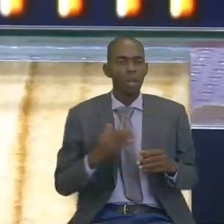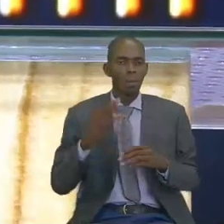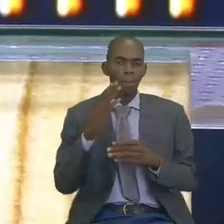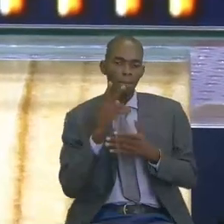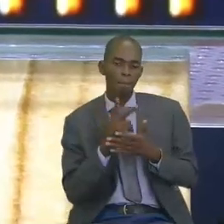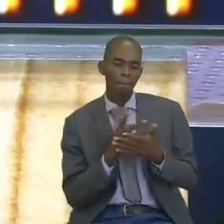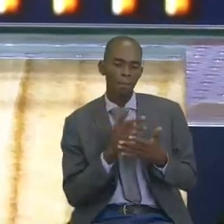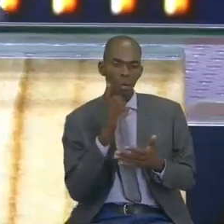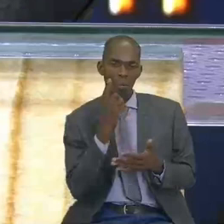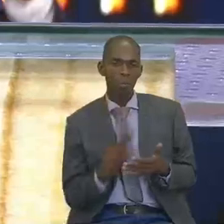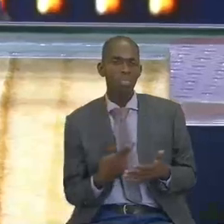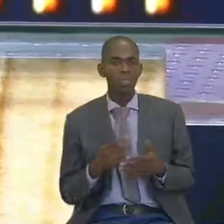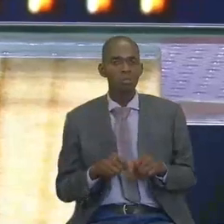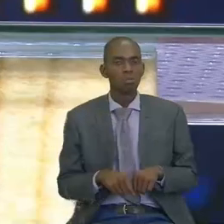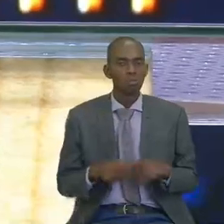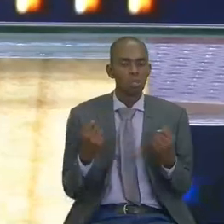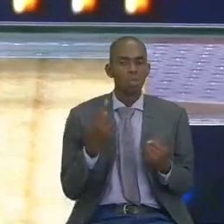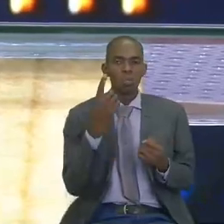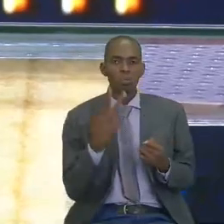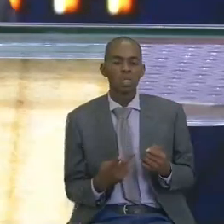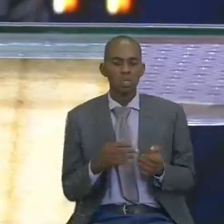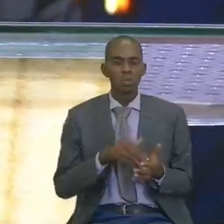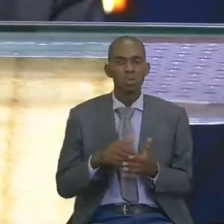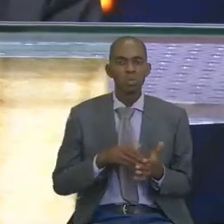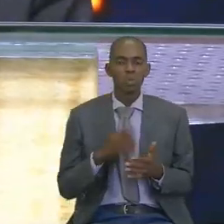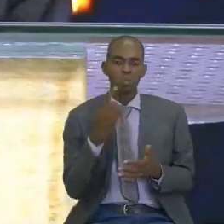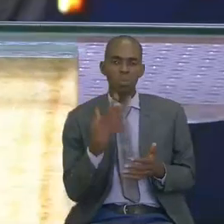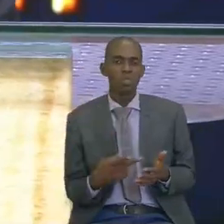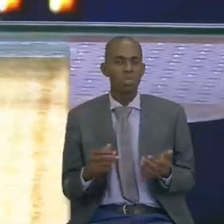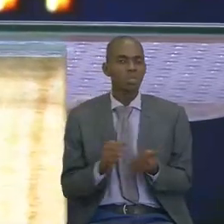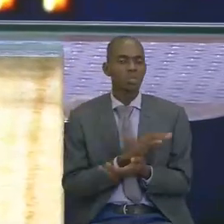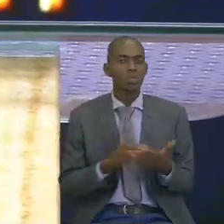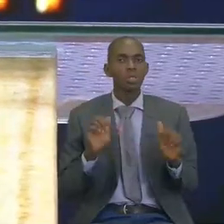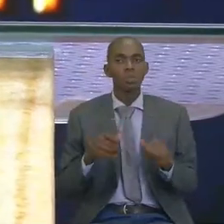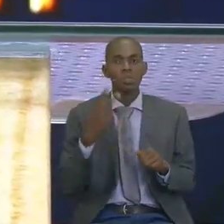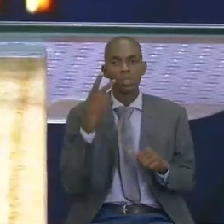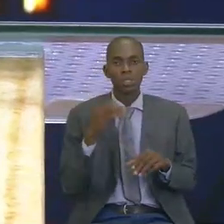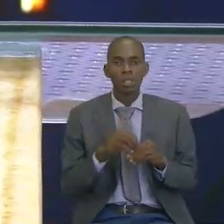faible et en partie destructible.